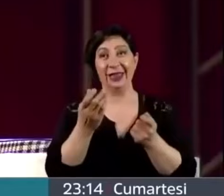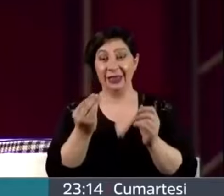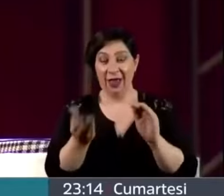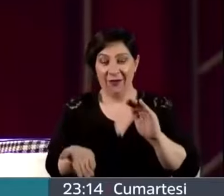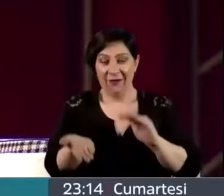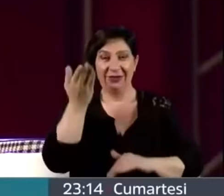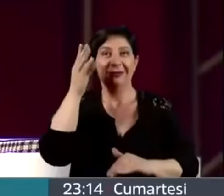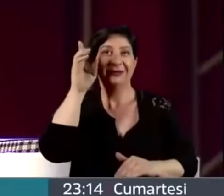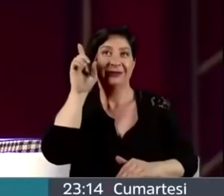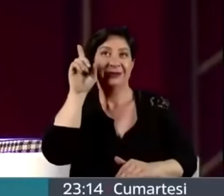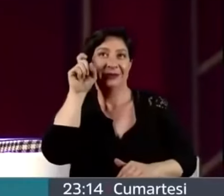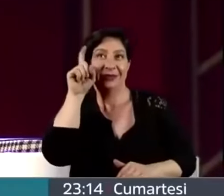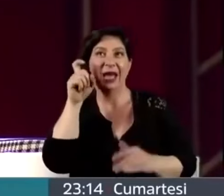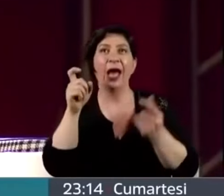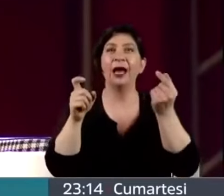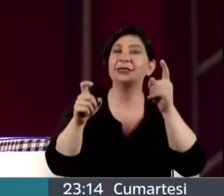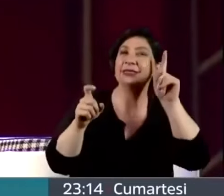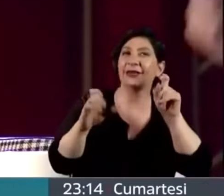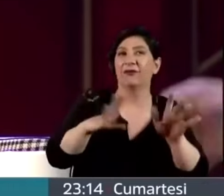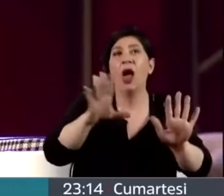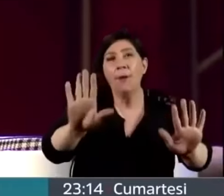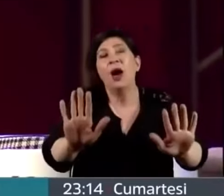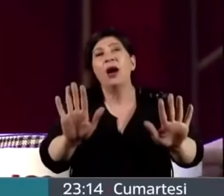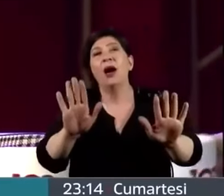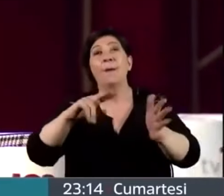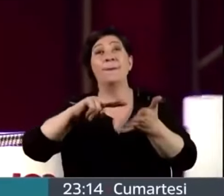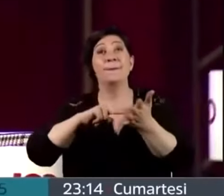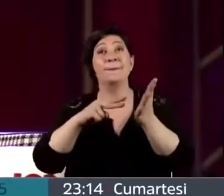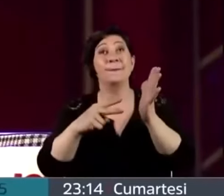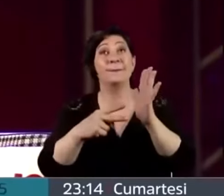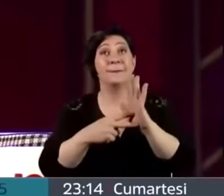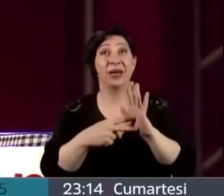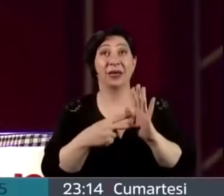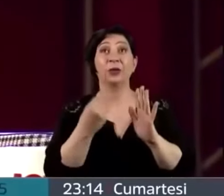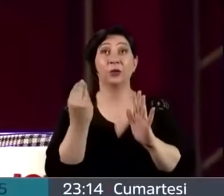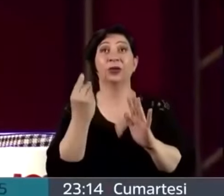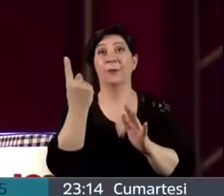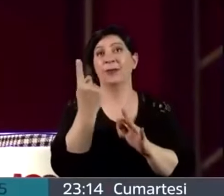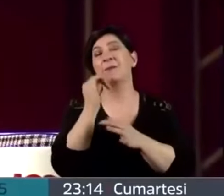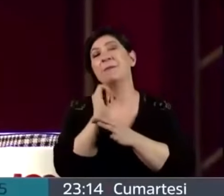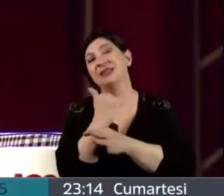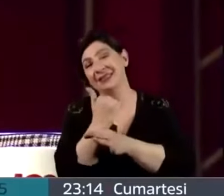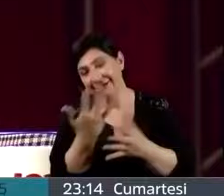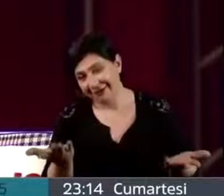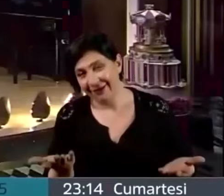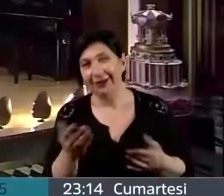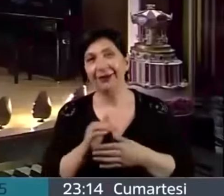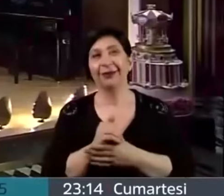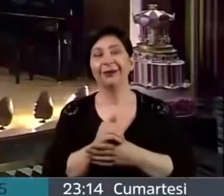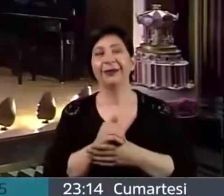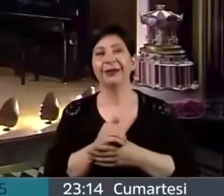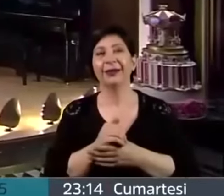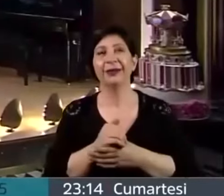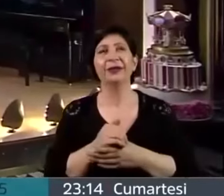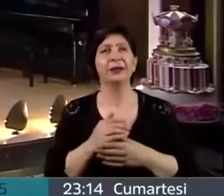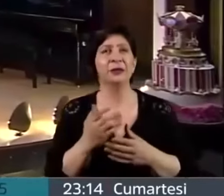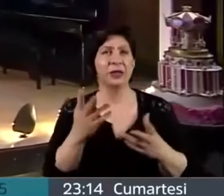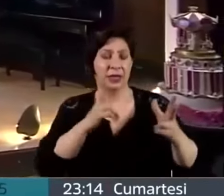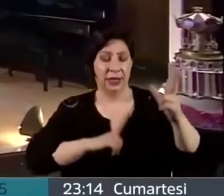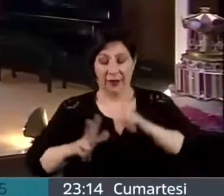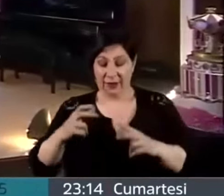fazla zeki de ve daha az zeki insanlar var. Ama mankenin güzel bir mesleği ve yani